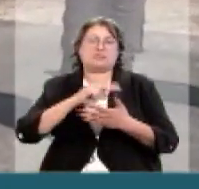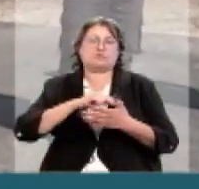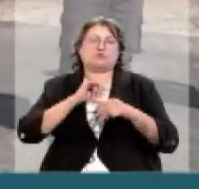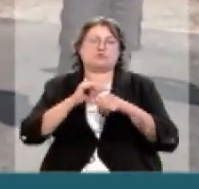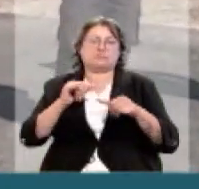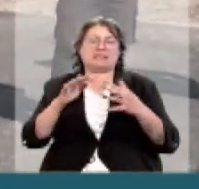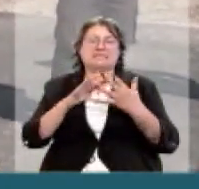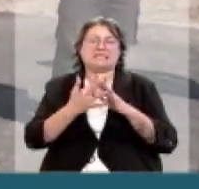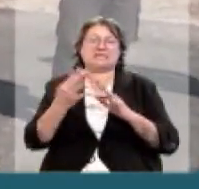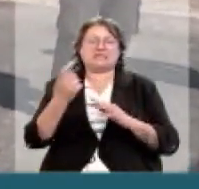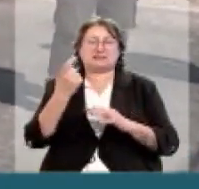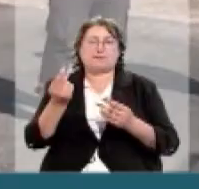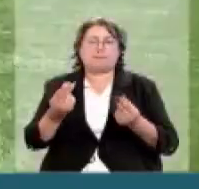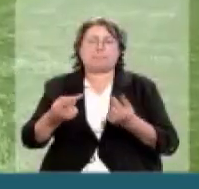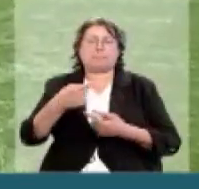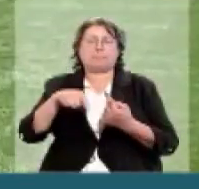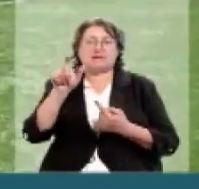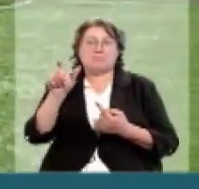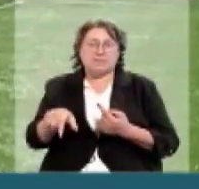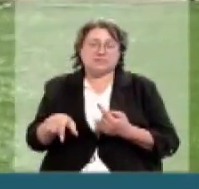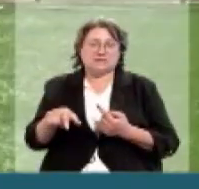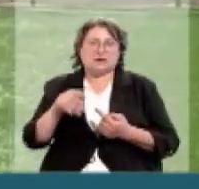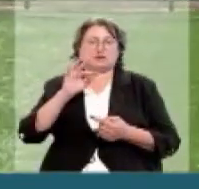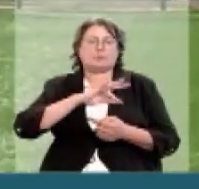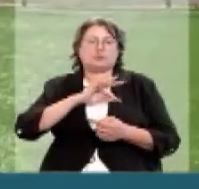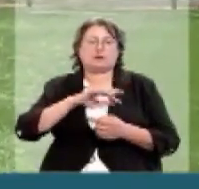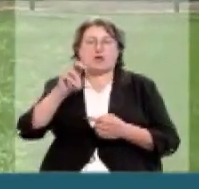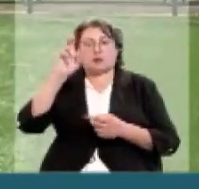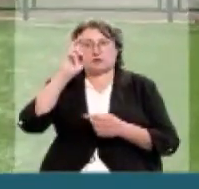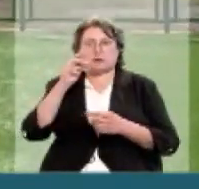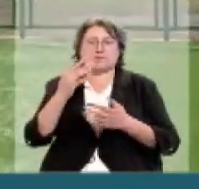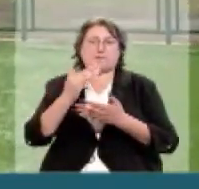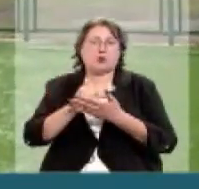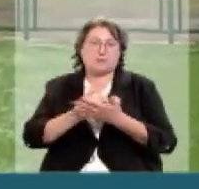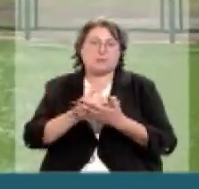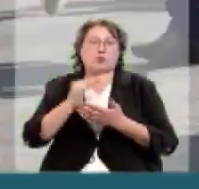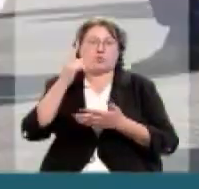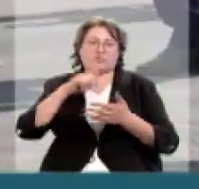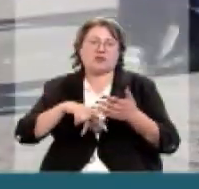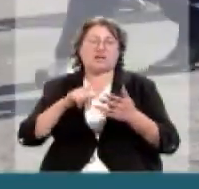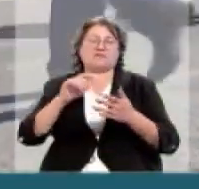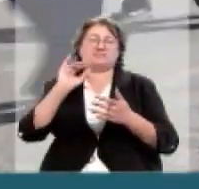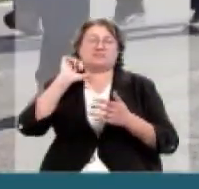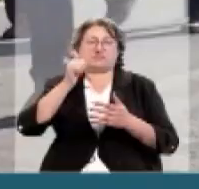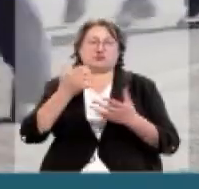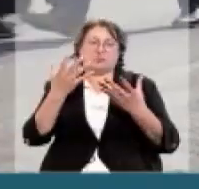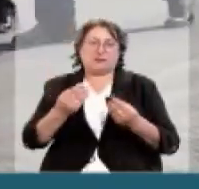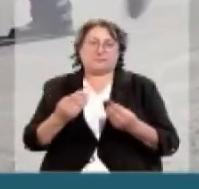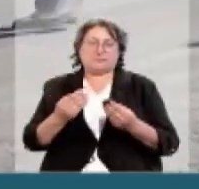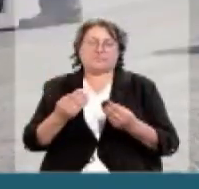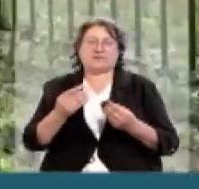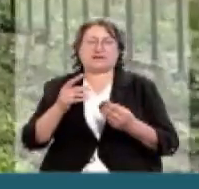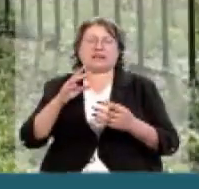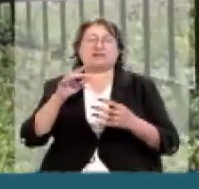қолдауды тиімді пайдаланған кәсіпкерлер ертеңіне сенімді. Шаруалары ширақ. Енді өздері де туған елді түлетуге атсалысып жатыр. Мәселен, спорт алаңын